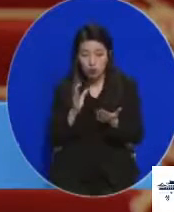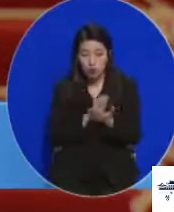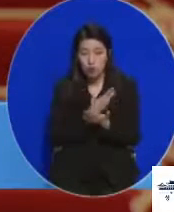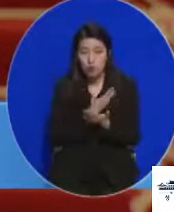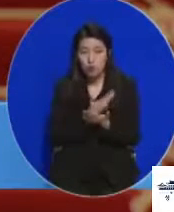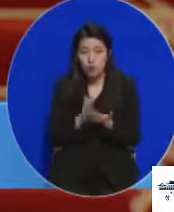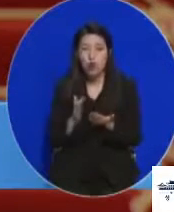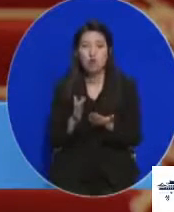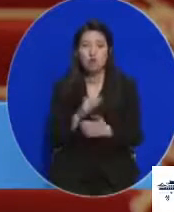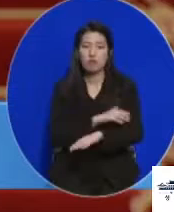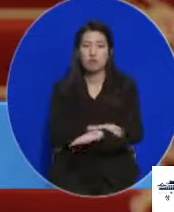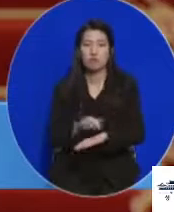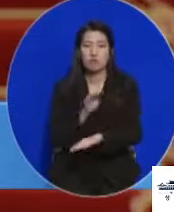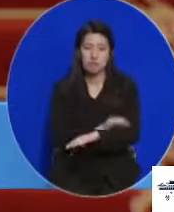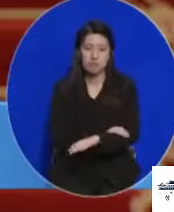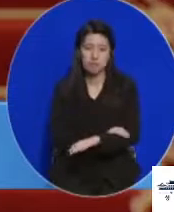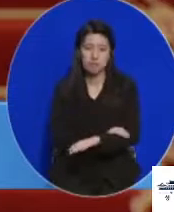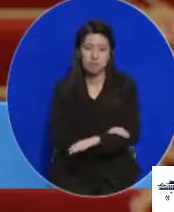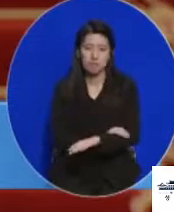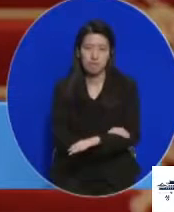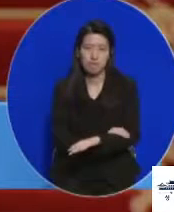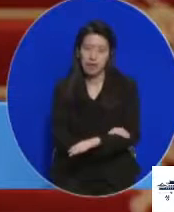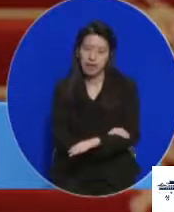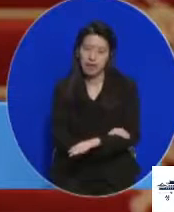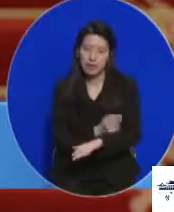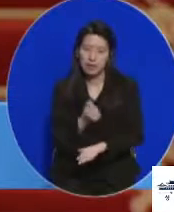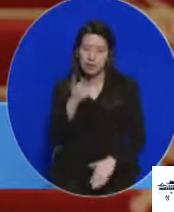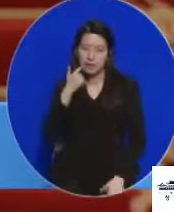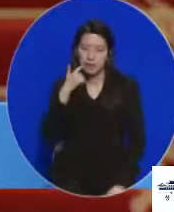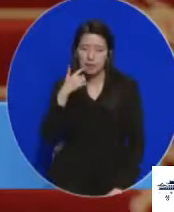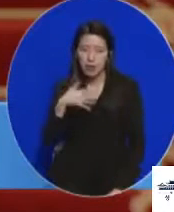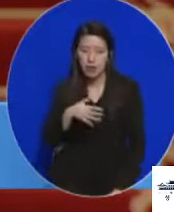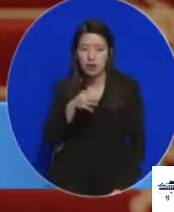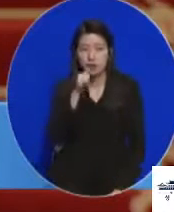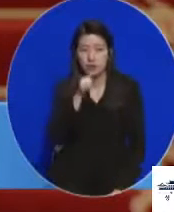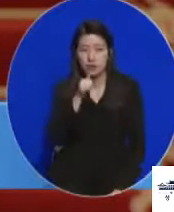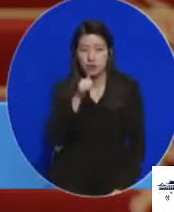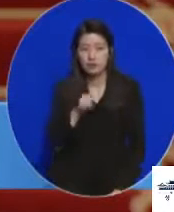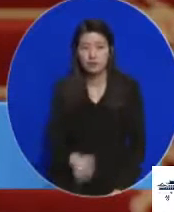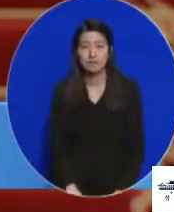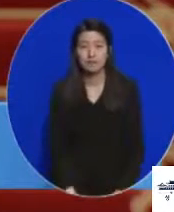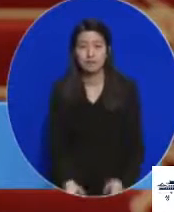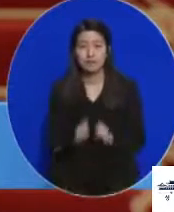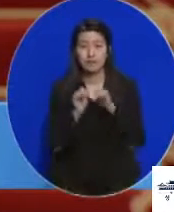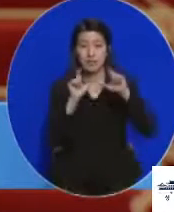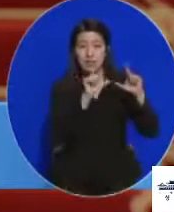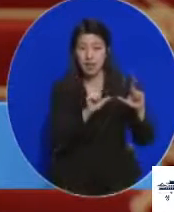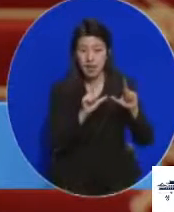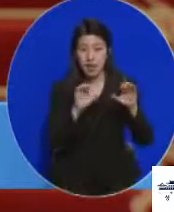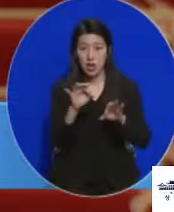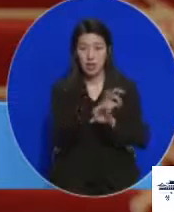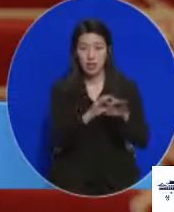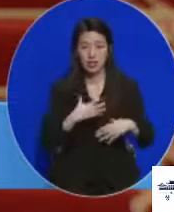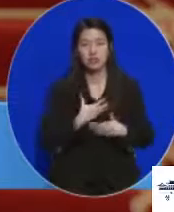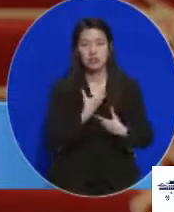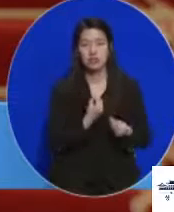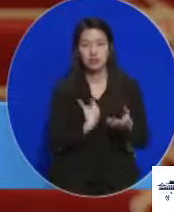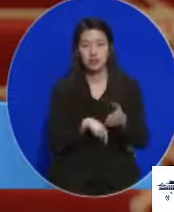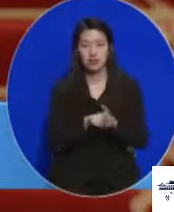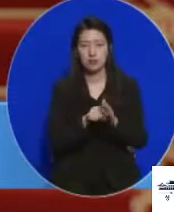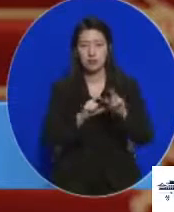하지만 아직 부족합니다 민생 회복과 안전망 확충을 위해 더욱